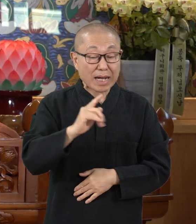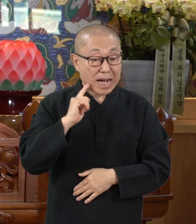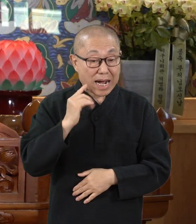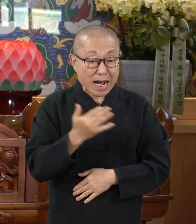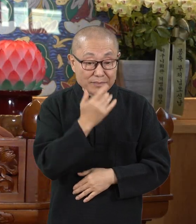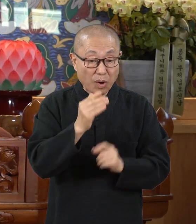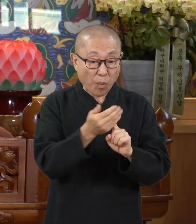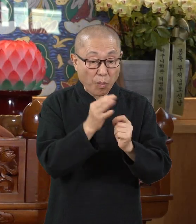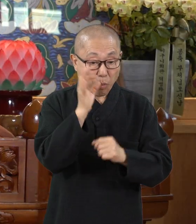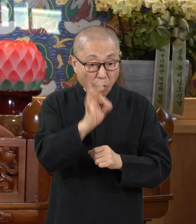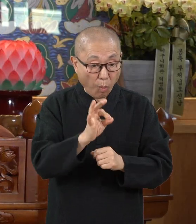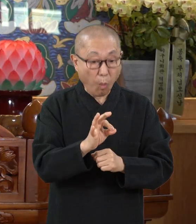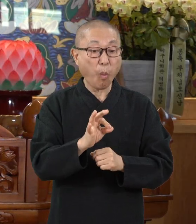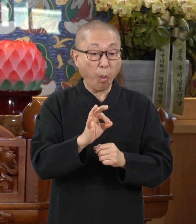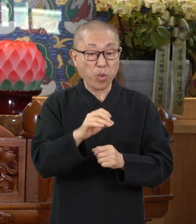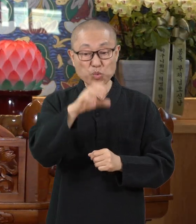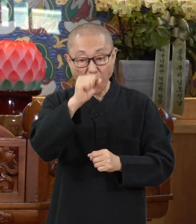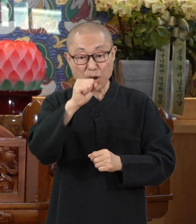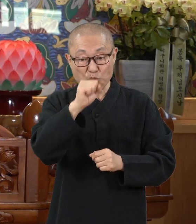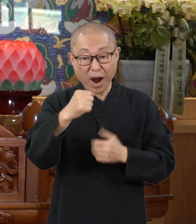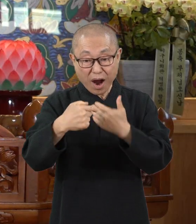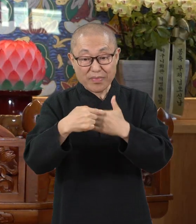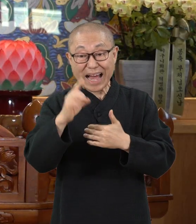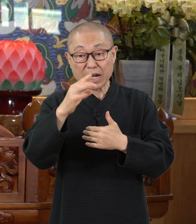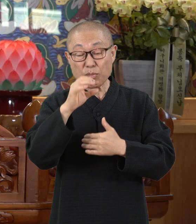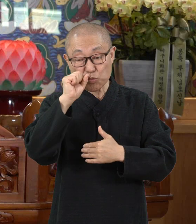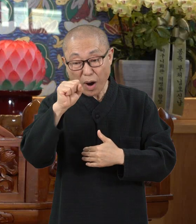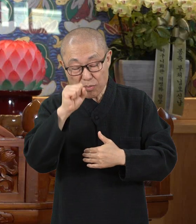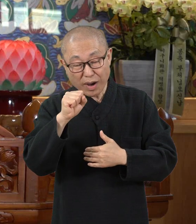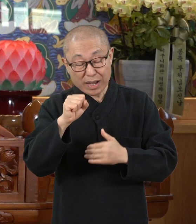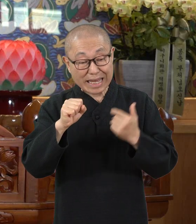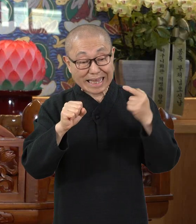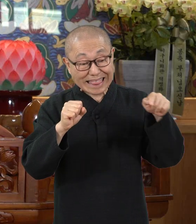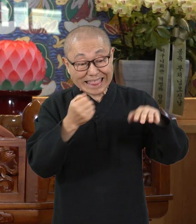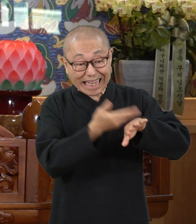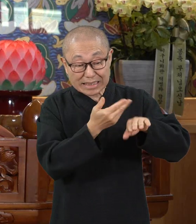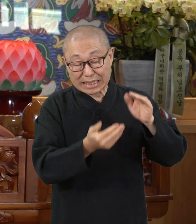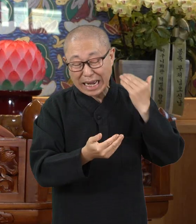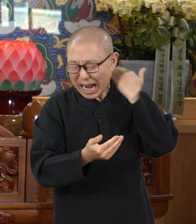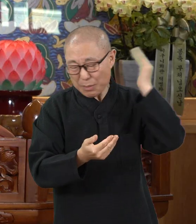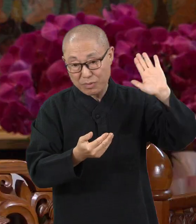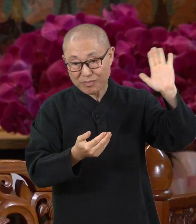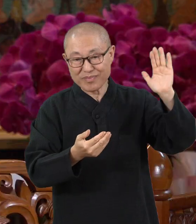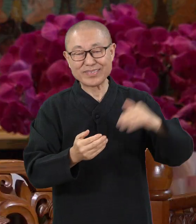꽃을 보면 거기에 현혹돼서 다른